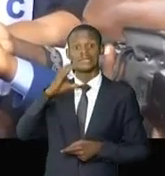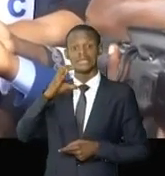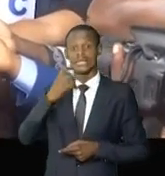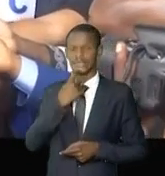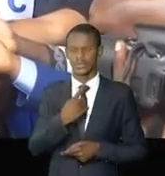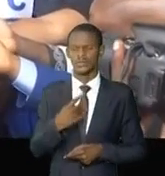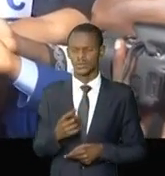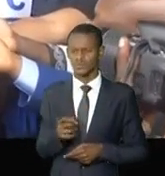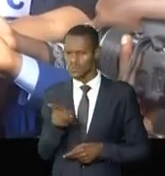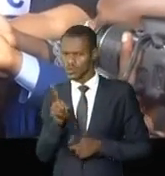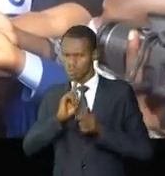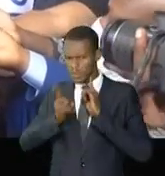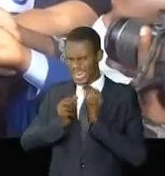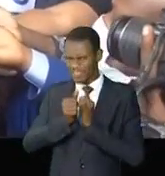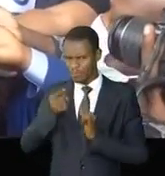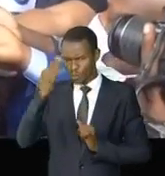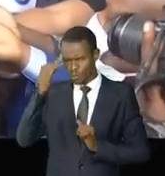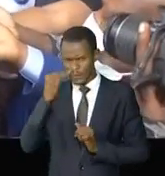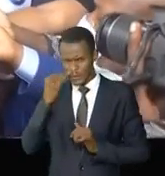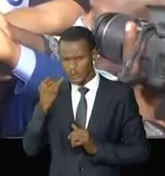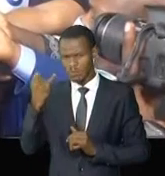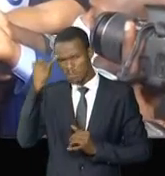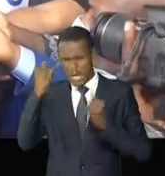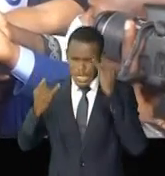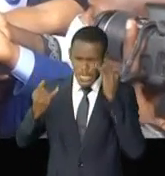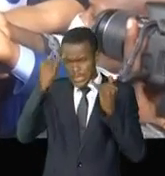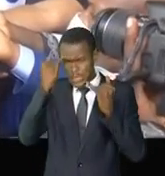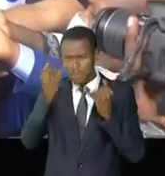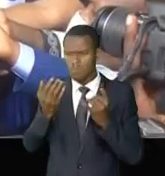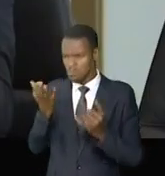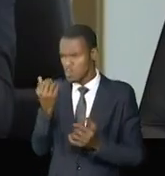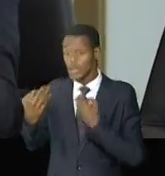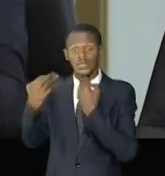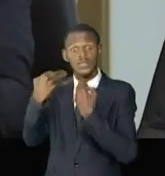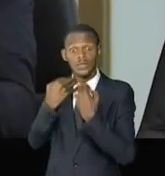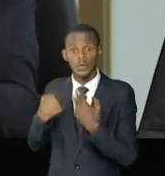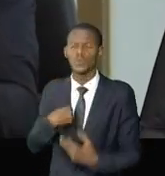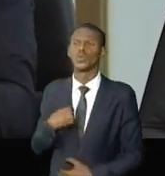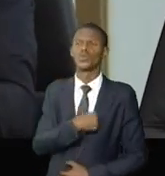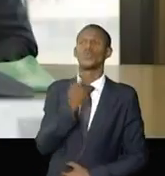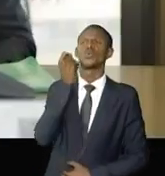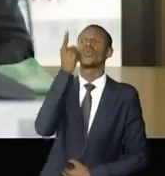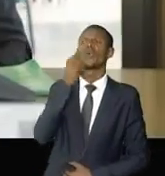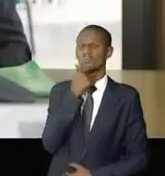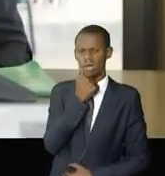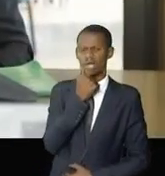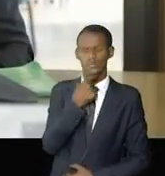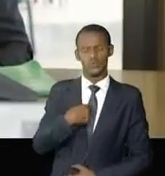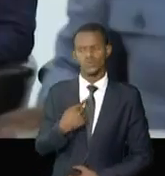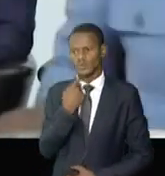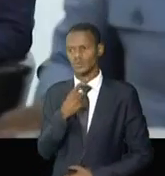aussi donné une sorte de résumé de ce que nous pensons aussi de cette politique. Je